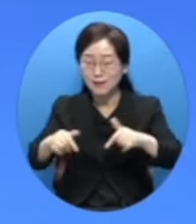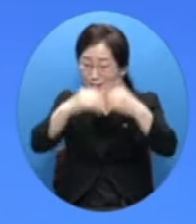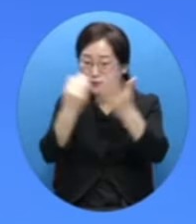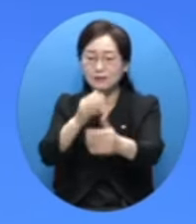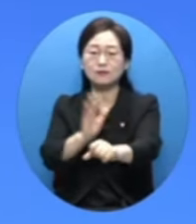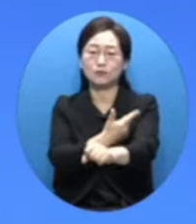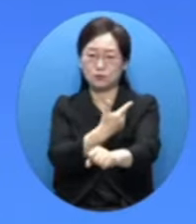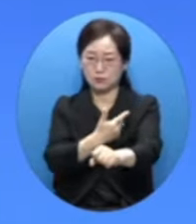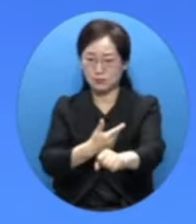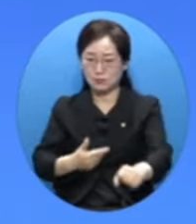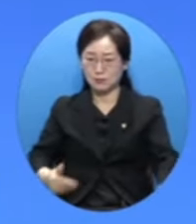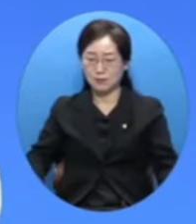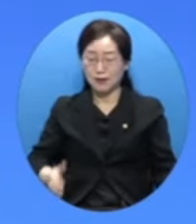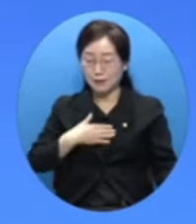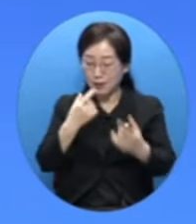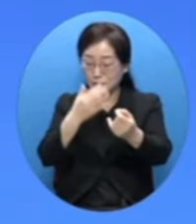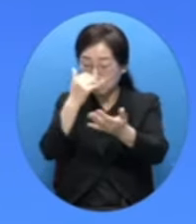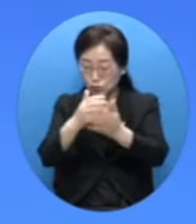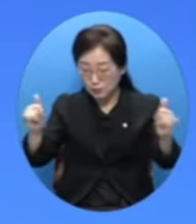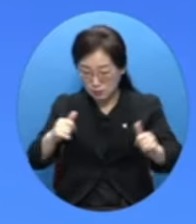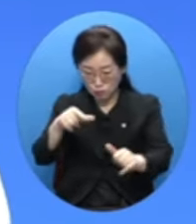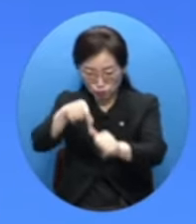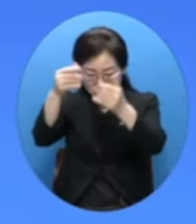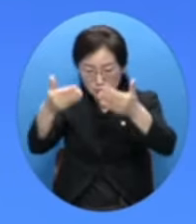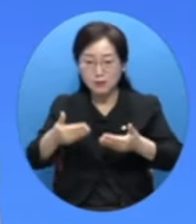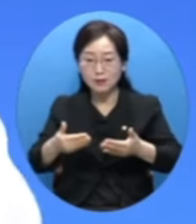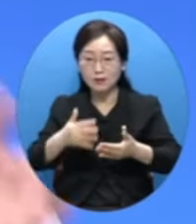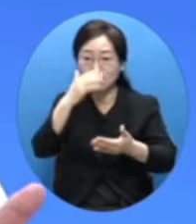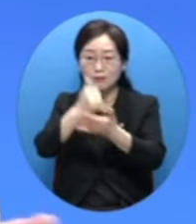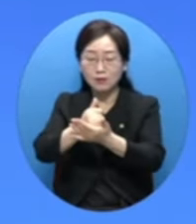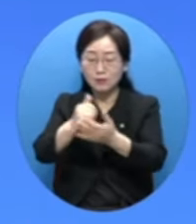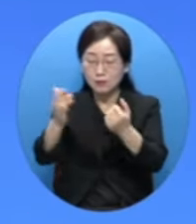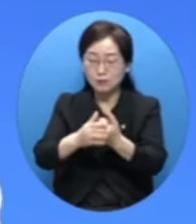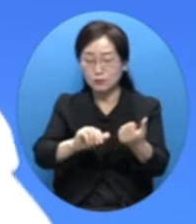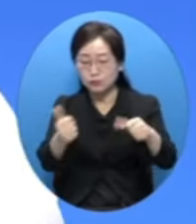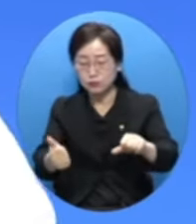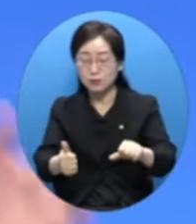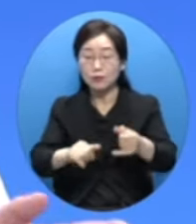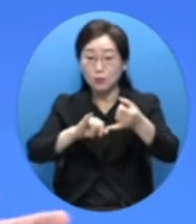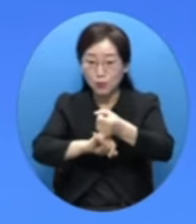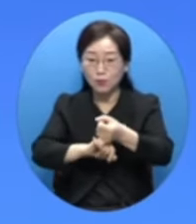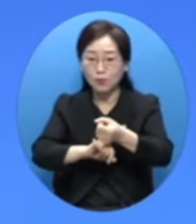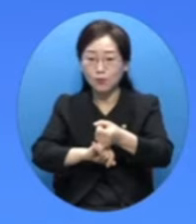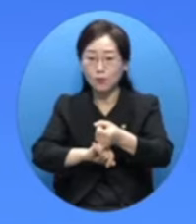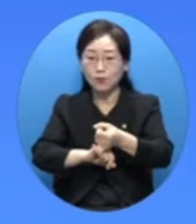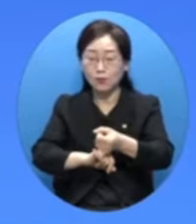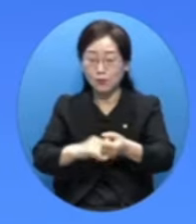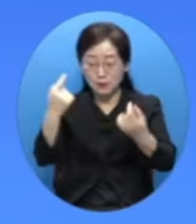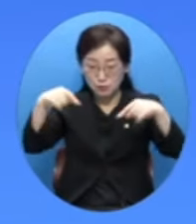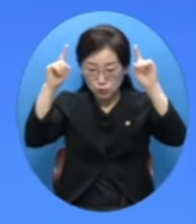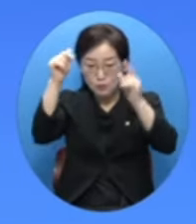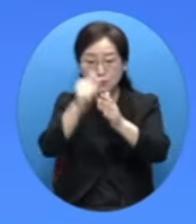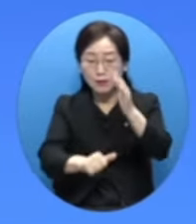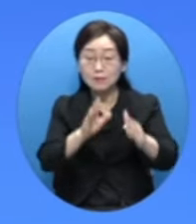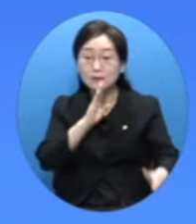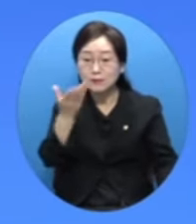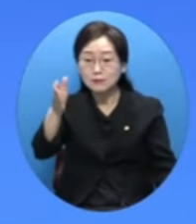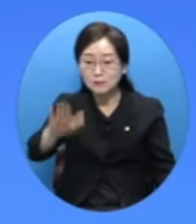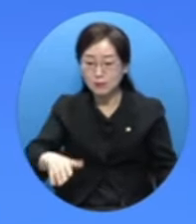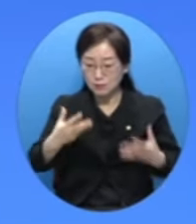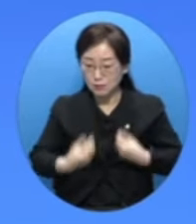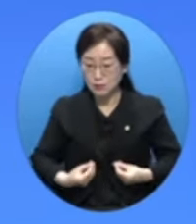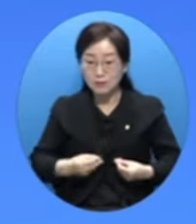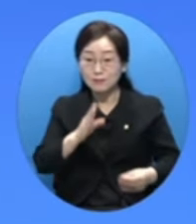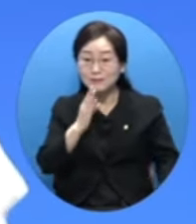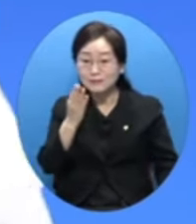잘못된 사람들입니다. 나 같은 죄인이 구원받아 죄로 인해 죽을 수밖에 없고 지옥에 갈 수밖에 없는 절망적인 존재가